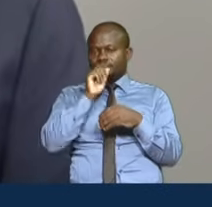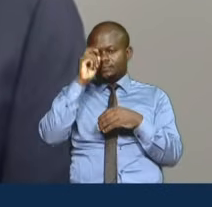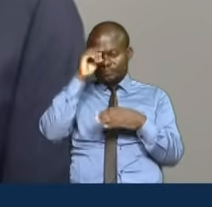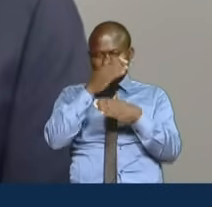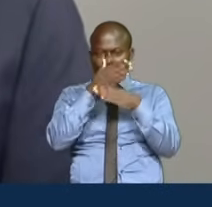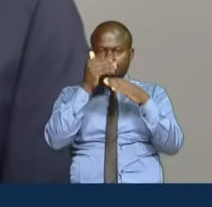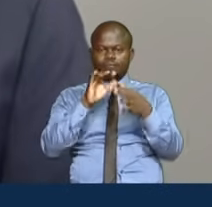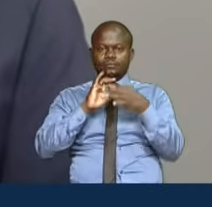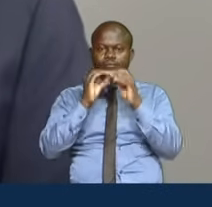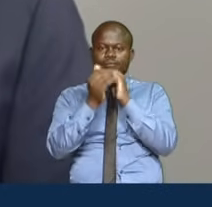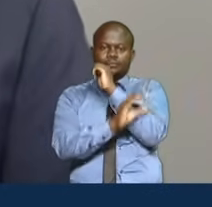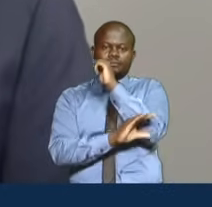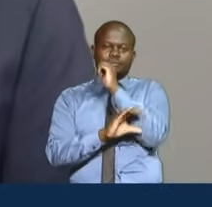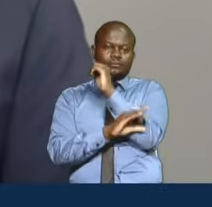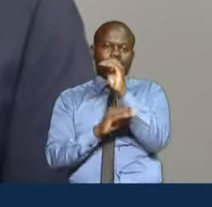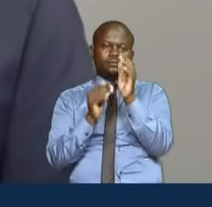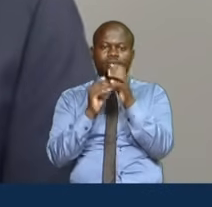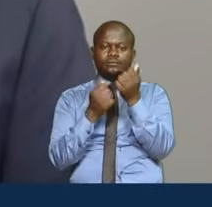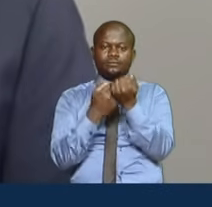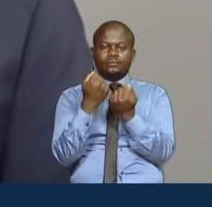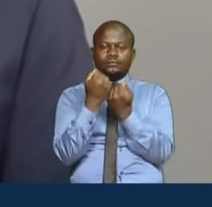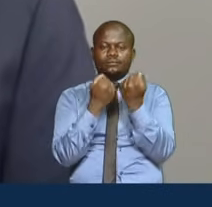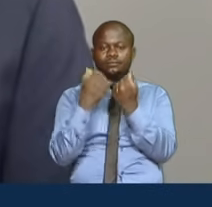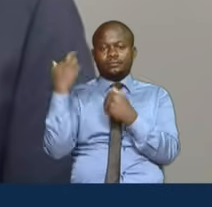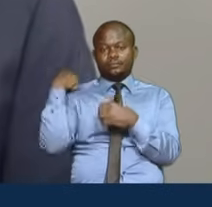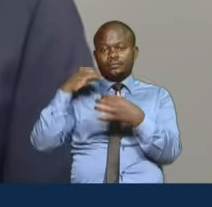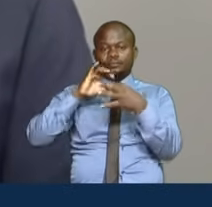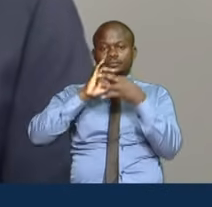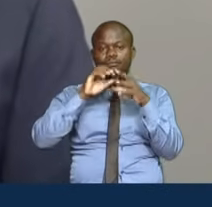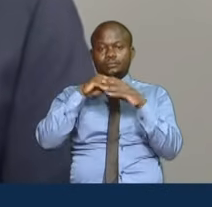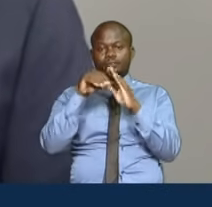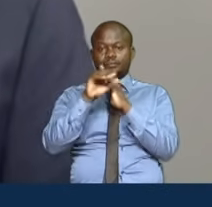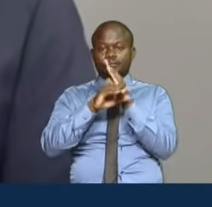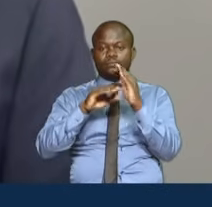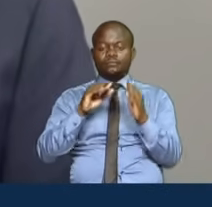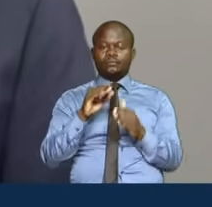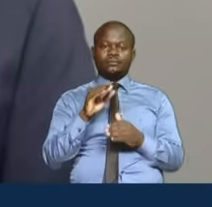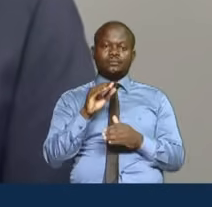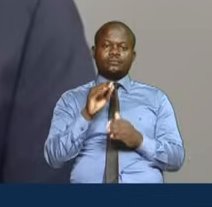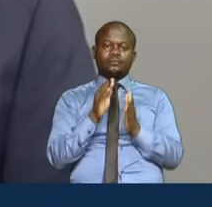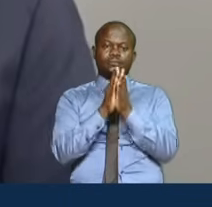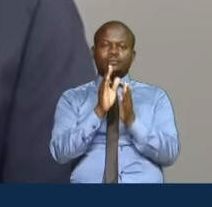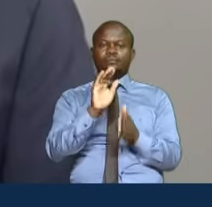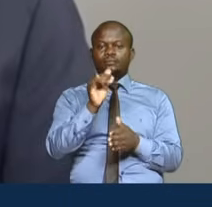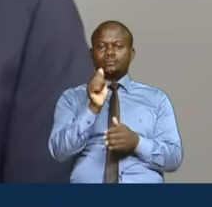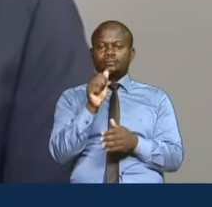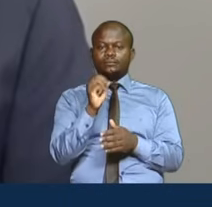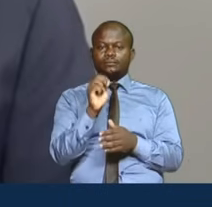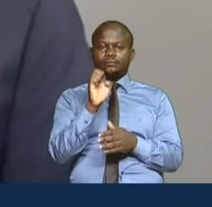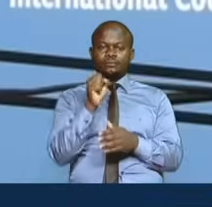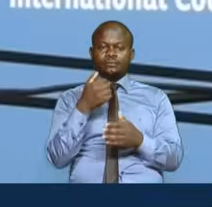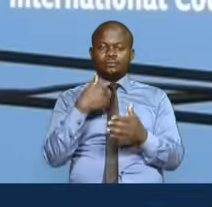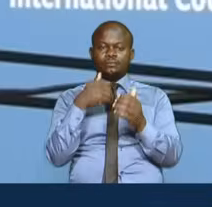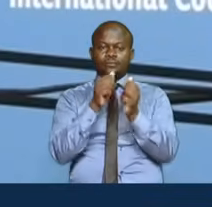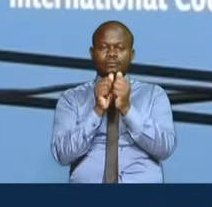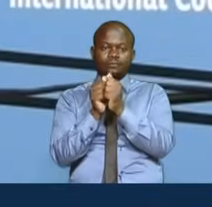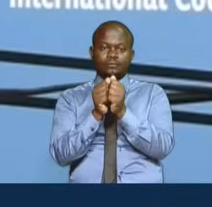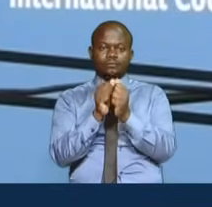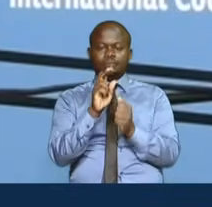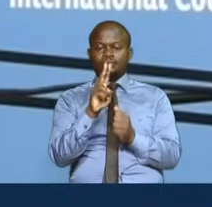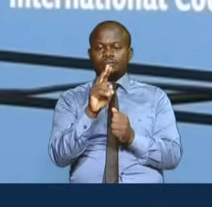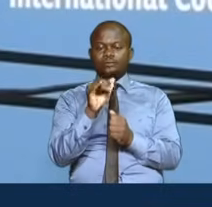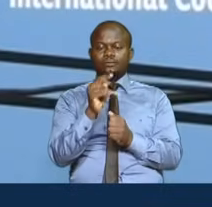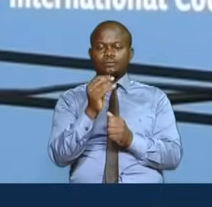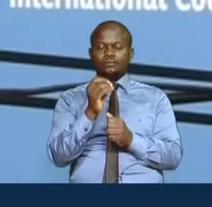Minisiteri y'Ububanyi n'Amahanga n'Ubutwererane ushinzwe ubufatanye n'akarere, Retired General James Kabarebe, yegeranye na Muvemba Dizolele wo mu